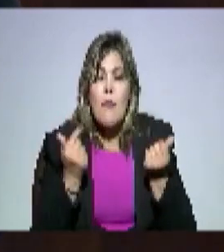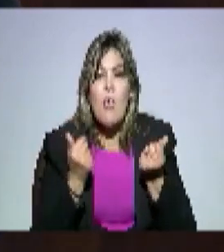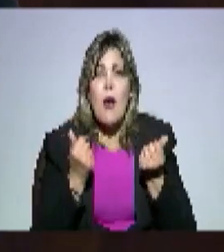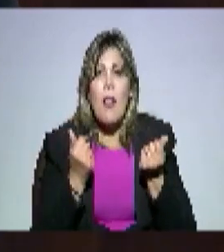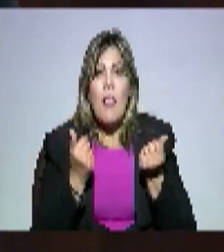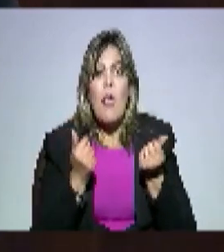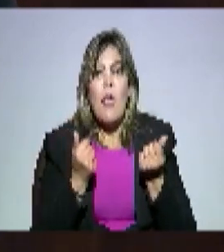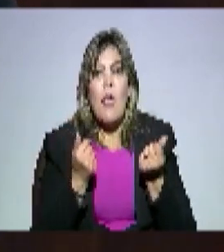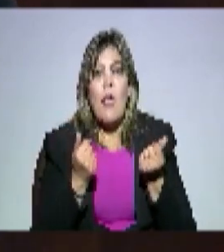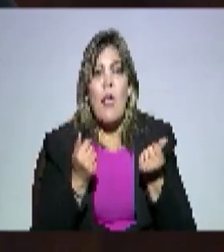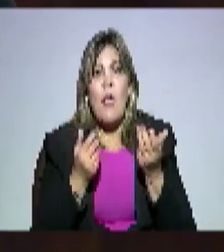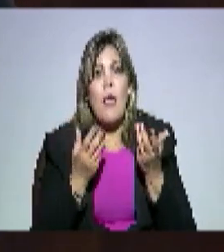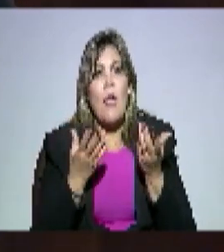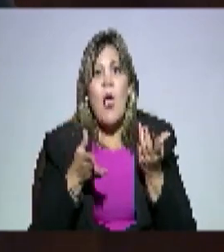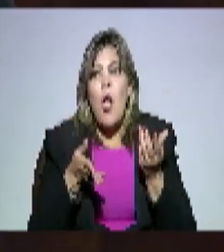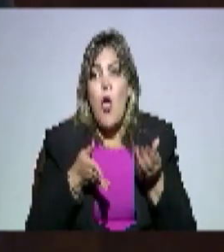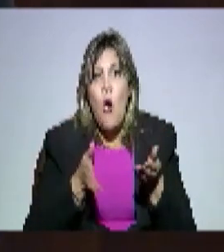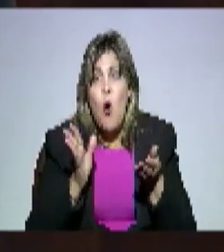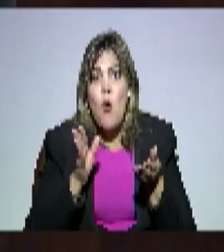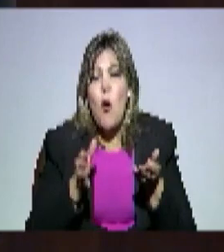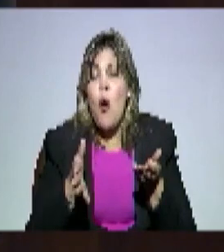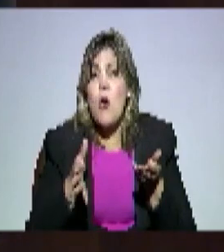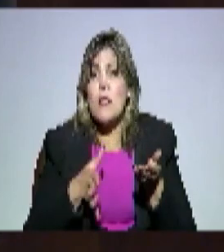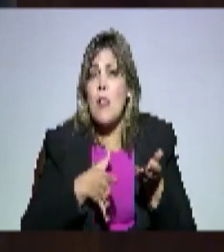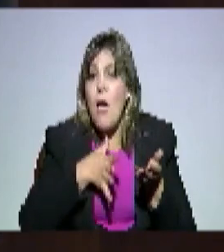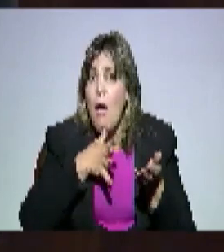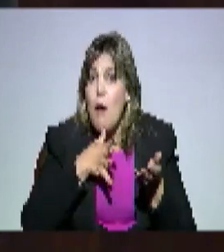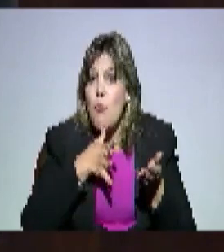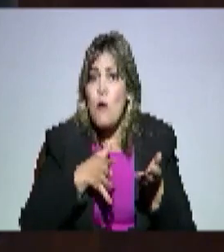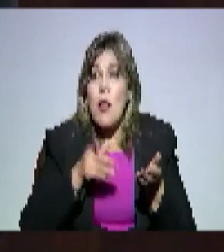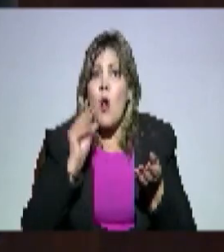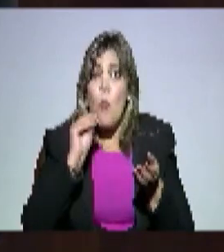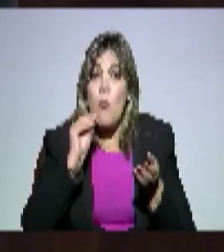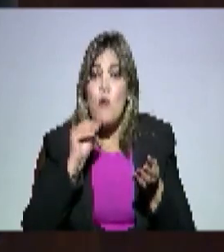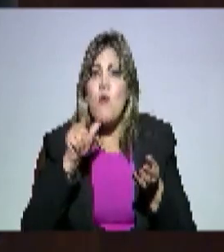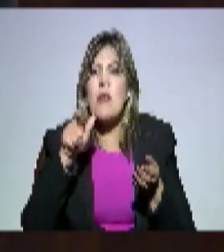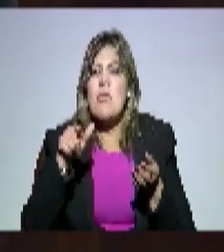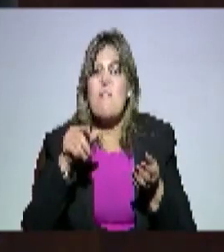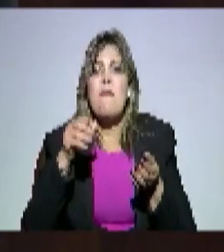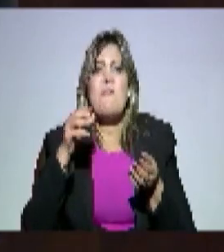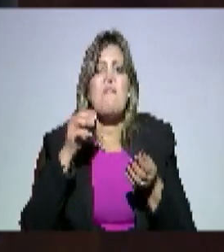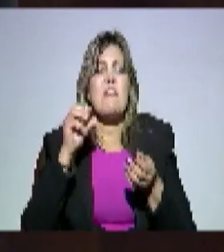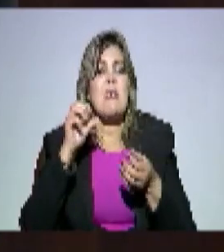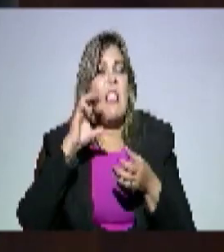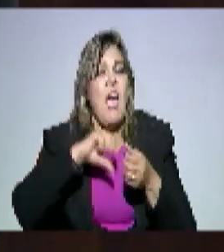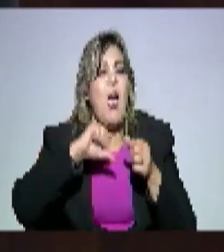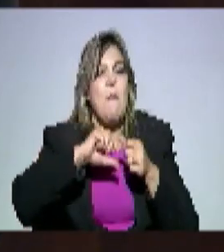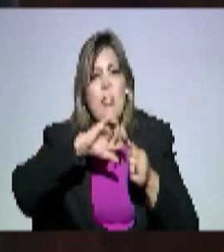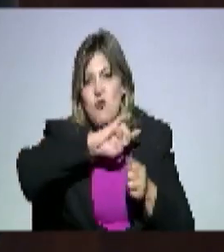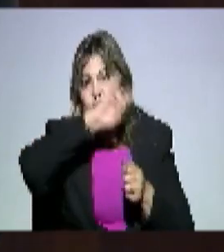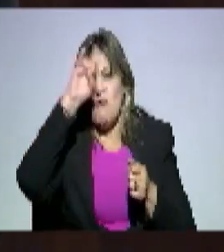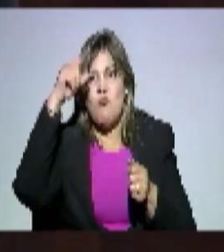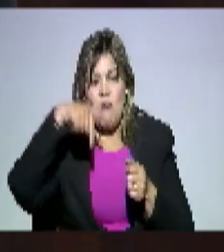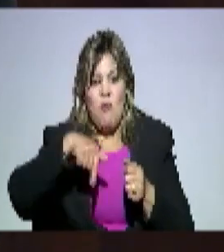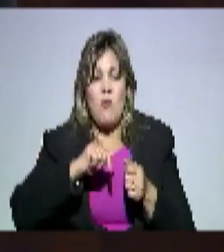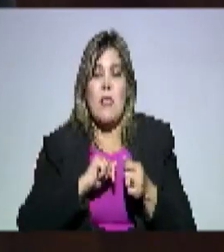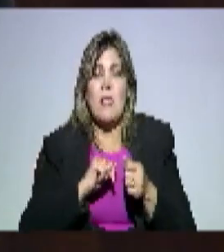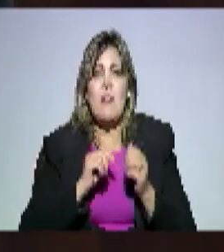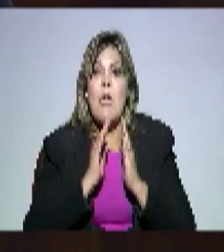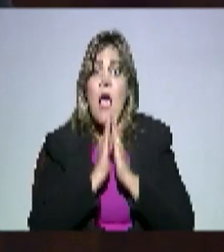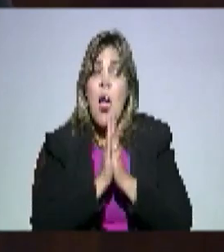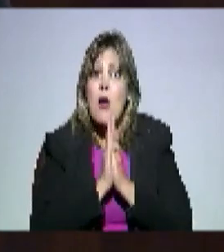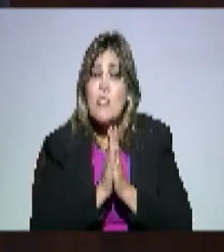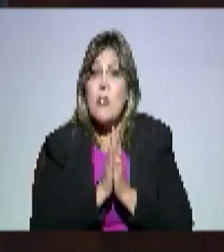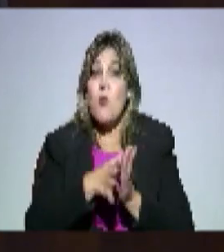روبان كتير واباء كهنه كتير وقالوا لي ده معمول لك عمل الحاجات اللي بتحصلي دي في الشقه مع الصوات ومع